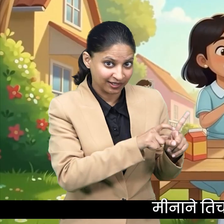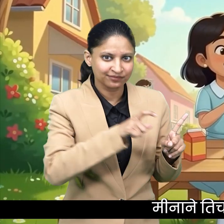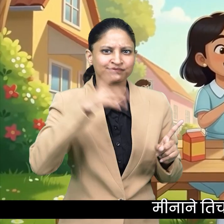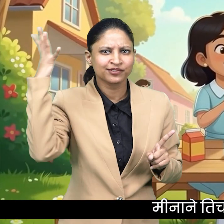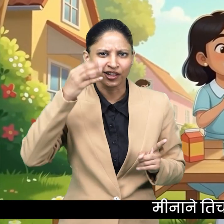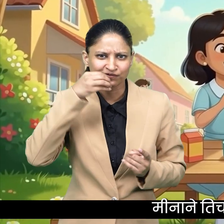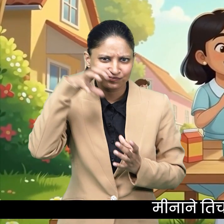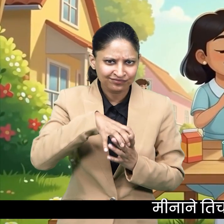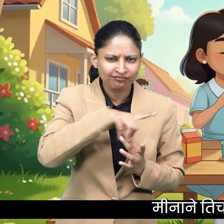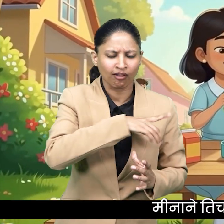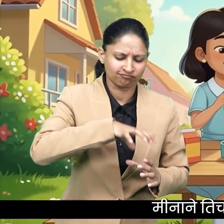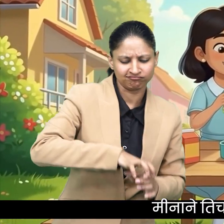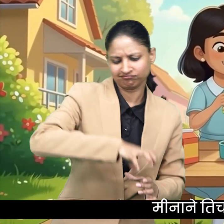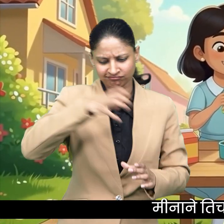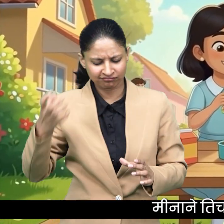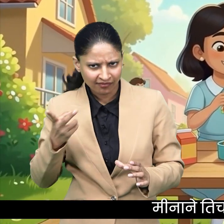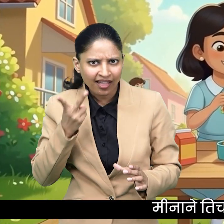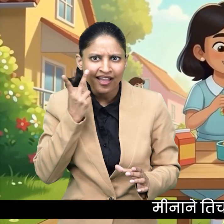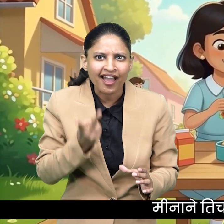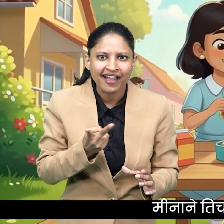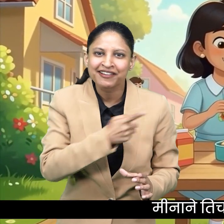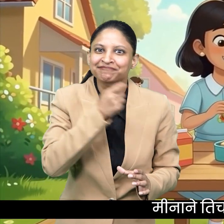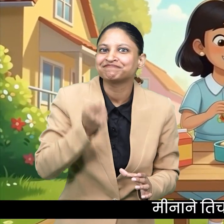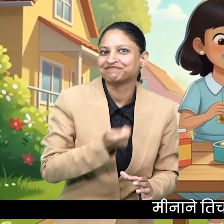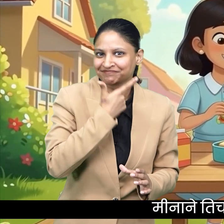मीनाने तिचा जेवणाचा डबा उघडला आणि हसली.